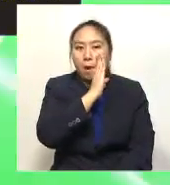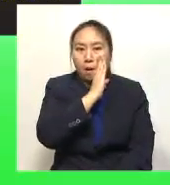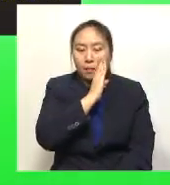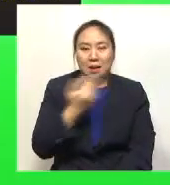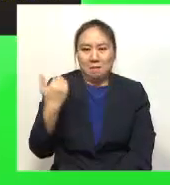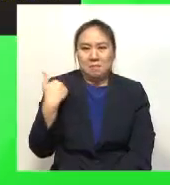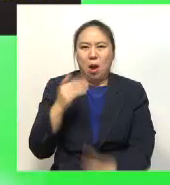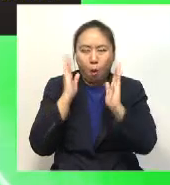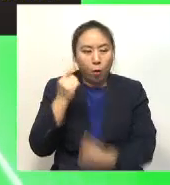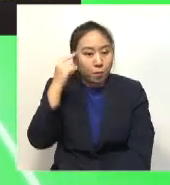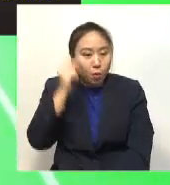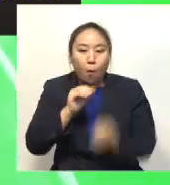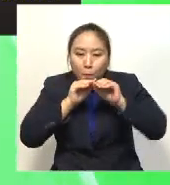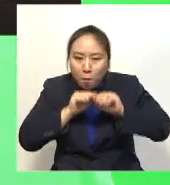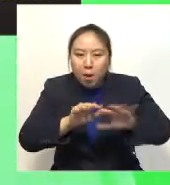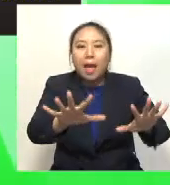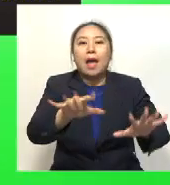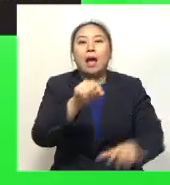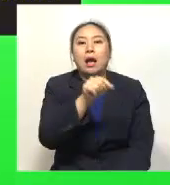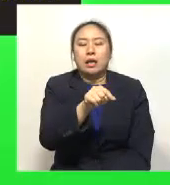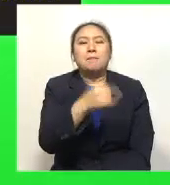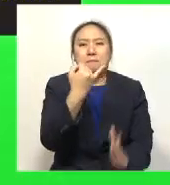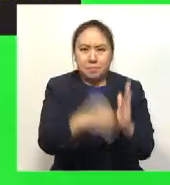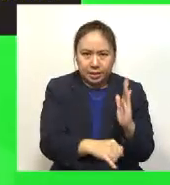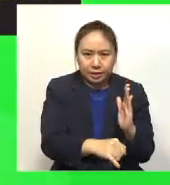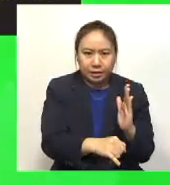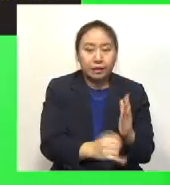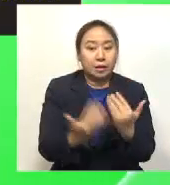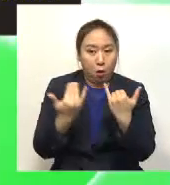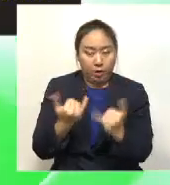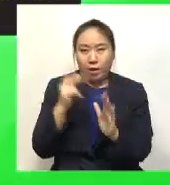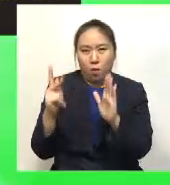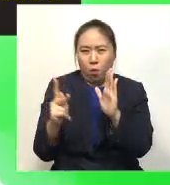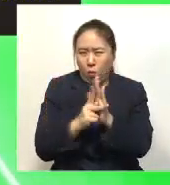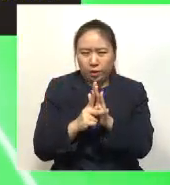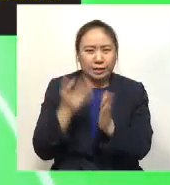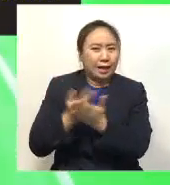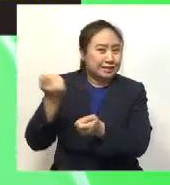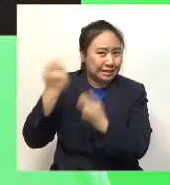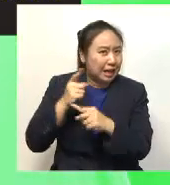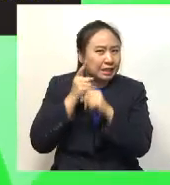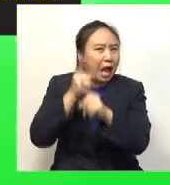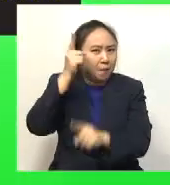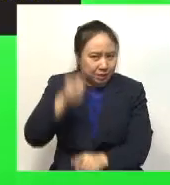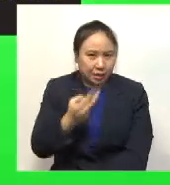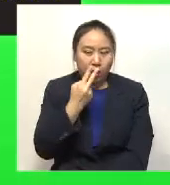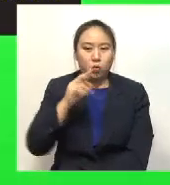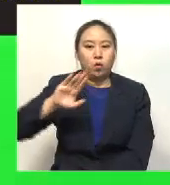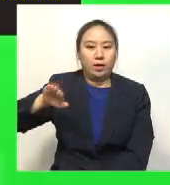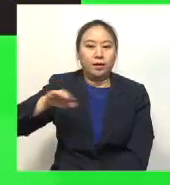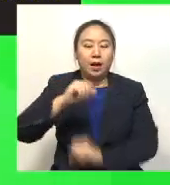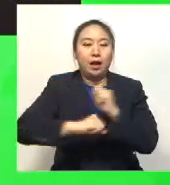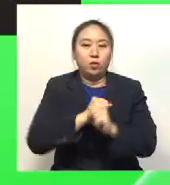ที่มีส่งต่อข้อมูลการตัวเลขที่อ่านให้เพจฟังไปเมื่อสักครู่นี้นะคะส่วนหลักเกณฑ์การจ่ายจริงอยู่ทางด้านขวามือค่ะอ